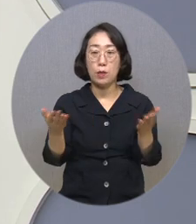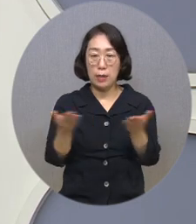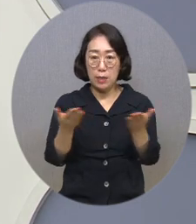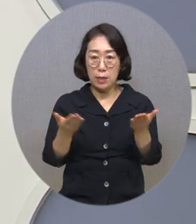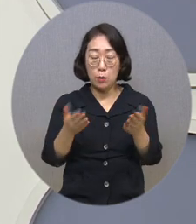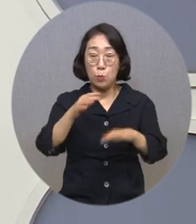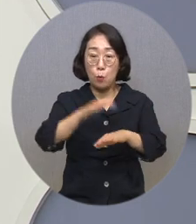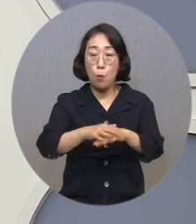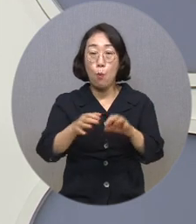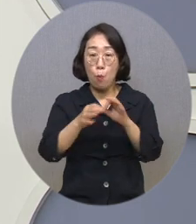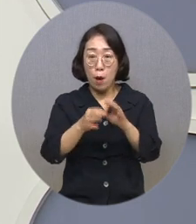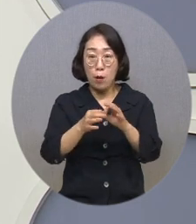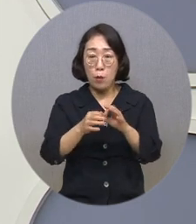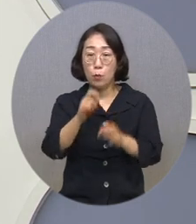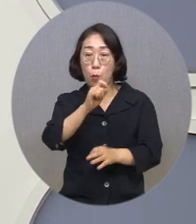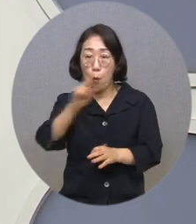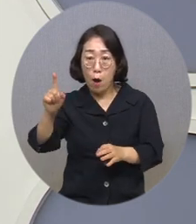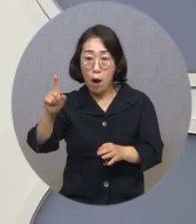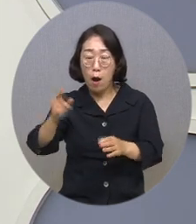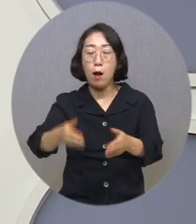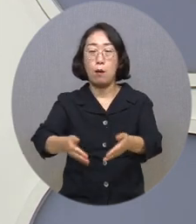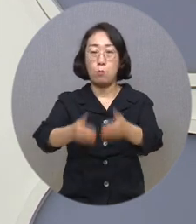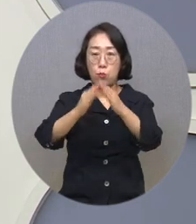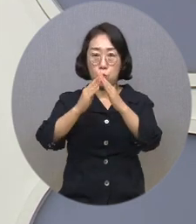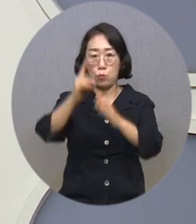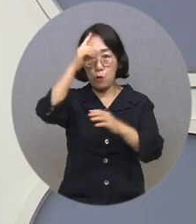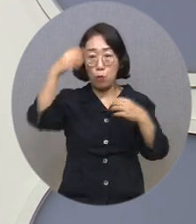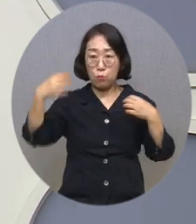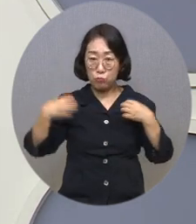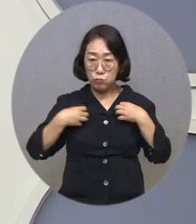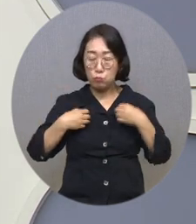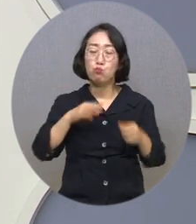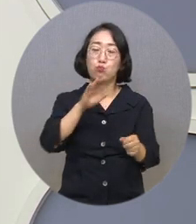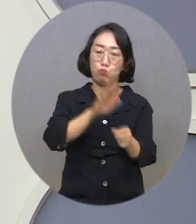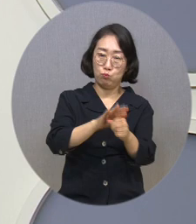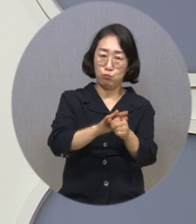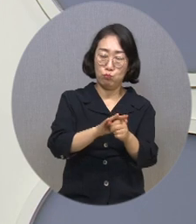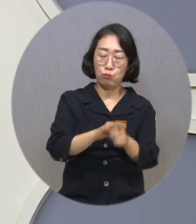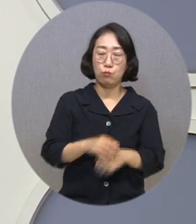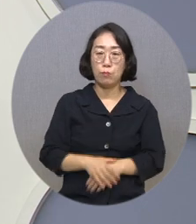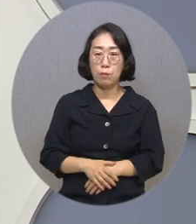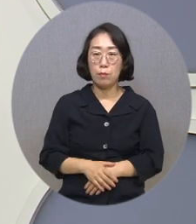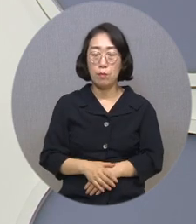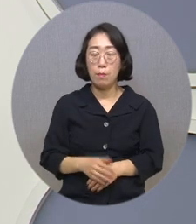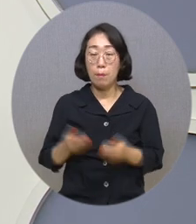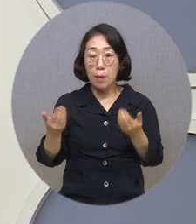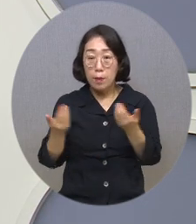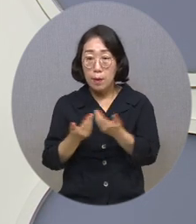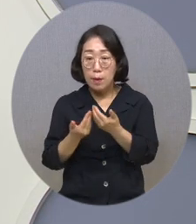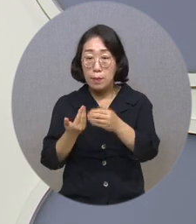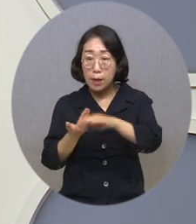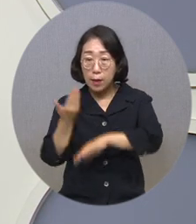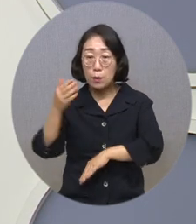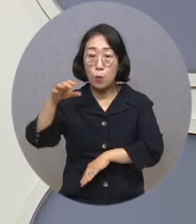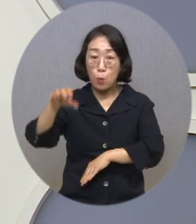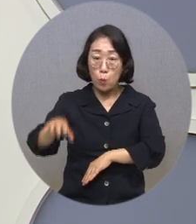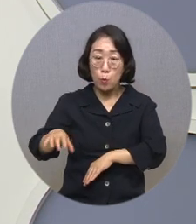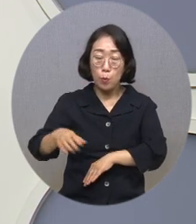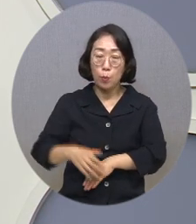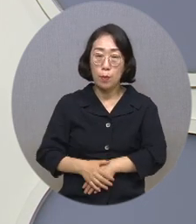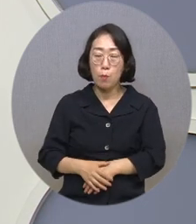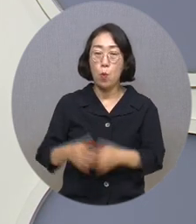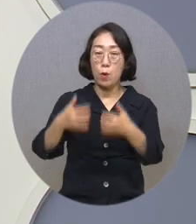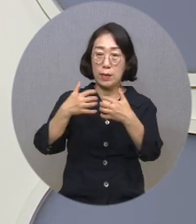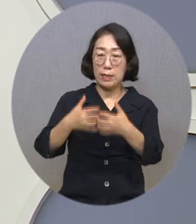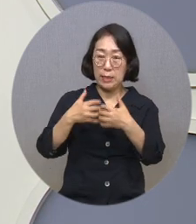거고 그런 거를 정부가 좀 지원해 주면 되는 거고 또 이제 저희들보다 또 우수한 또 이런